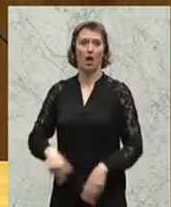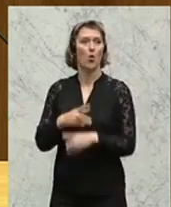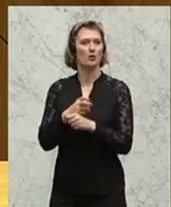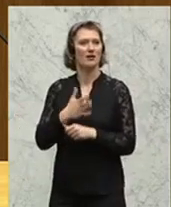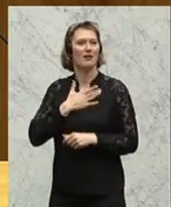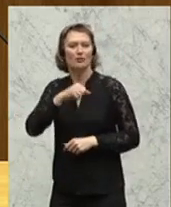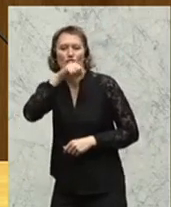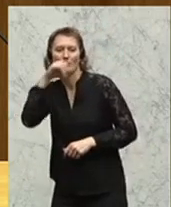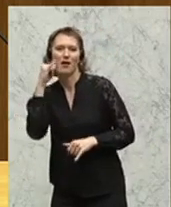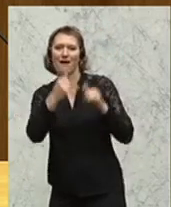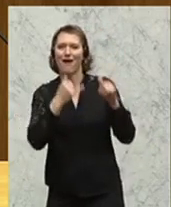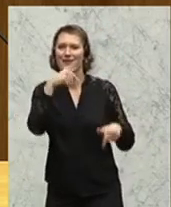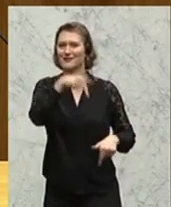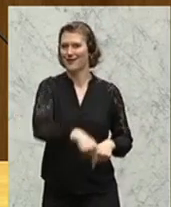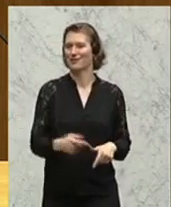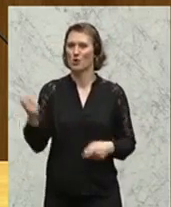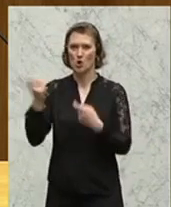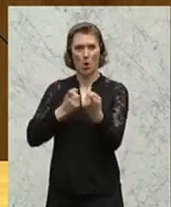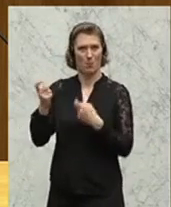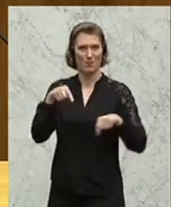den Touristen so gerne besucht wird. Und